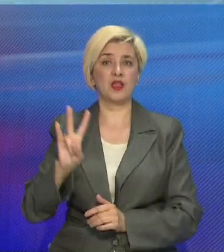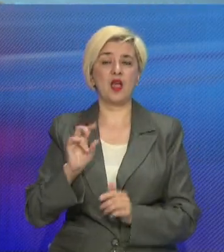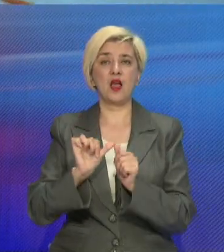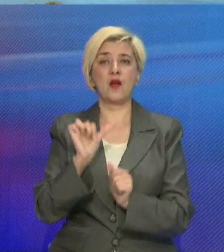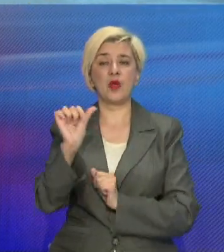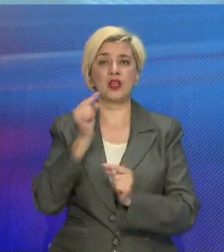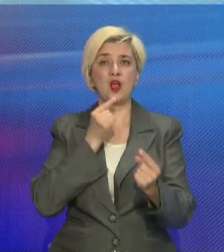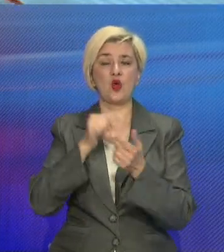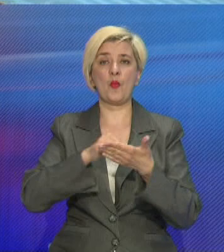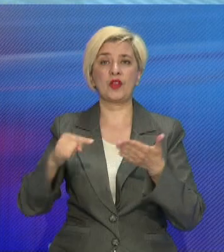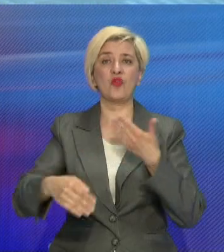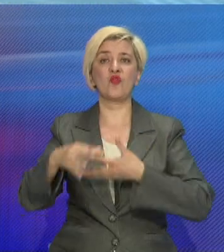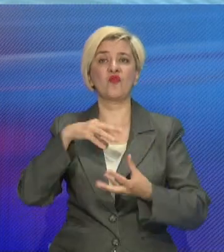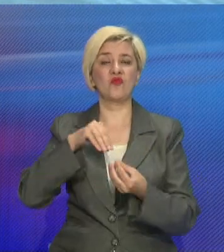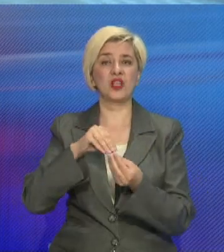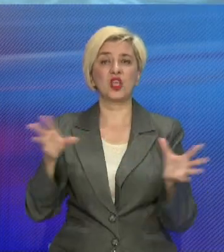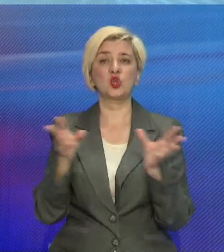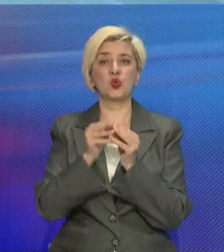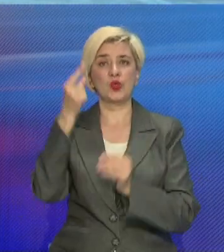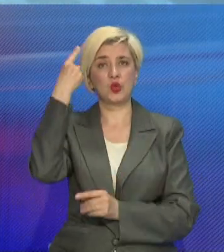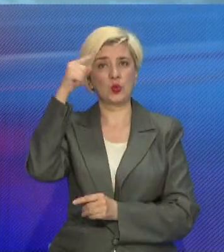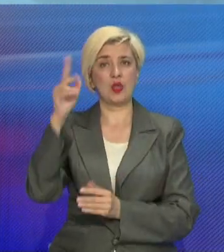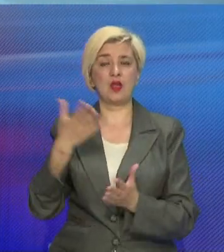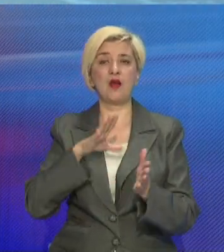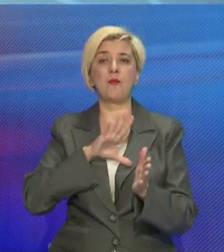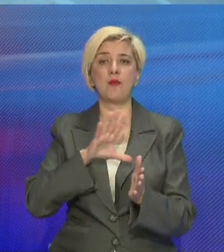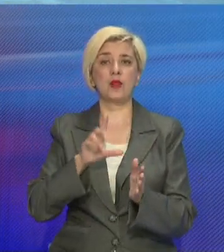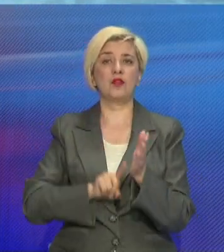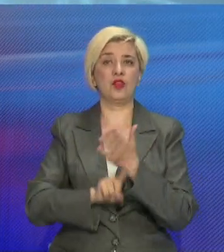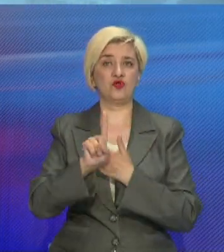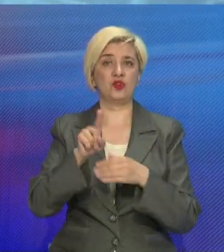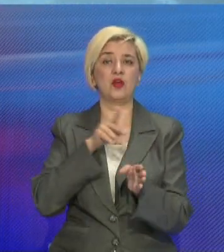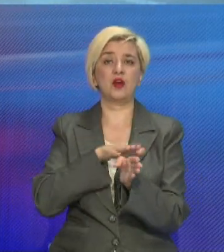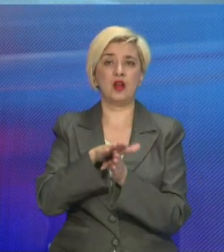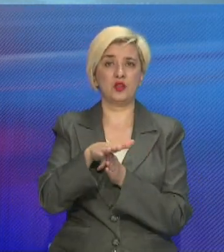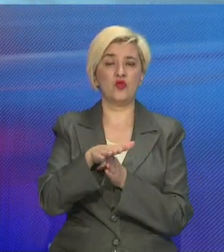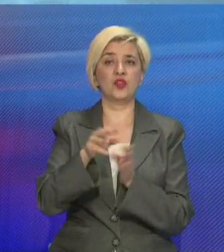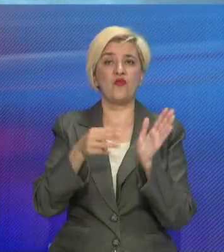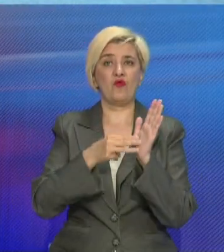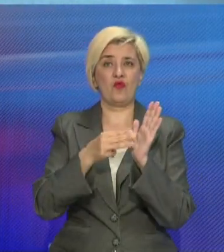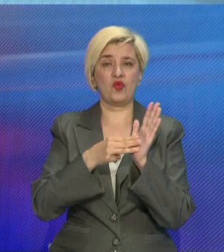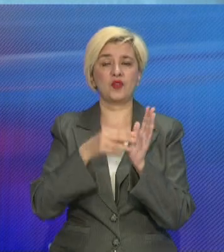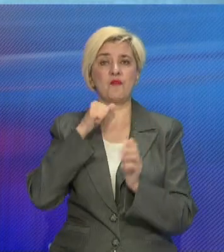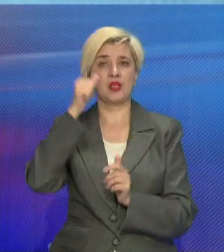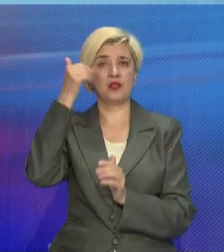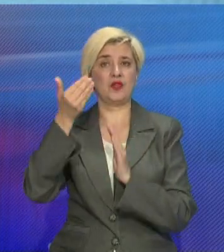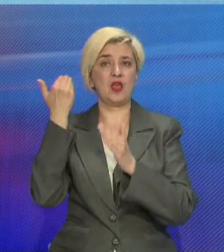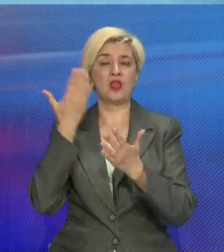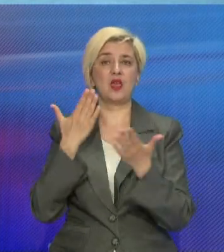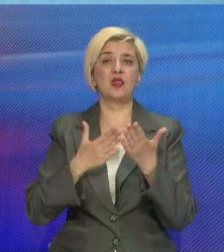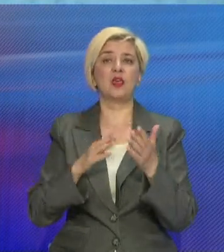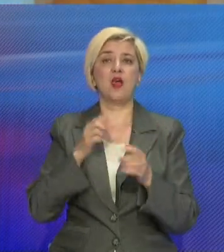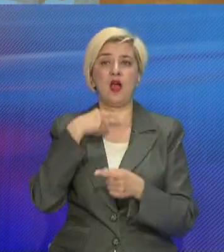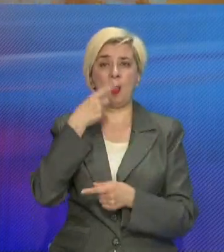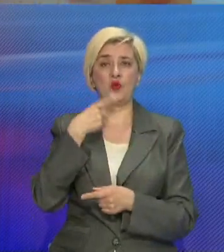діалог підвів виніки сумісної ініціативи, яка почала реалізовуватися 8 місяців тому, які огучили піонери проєкту і